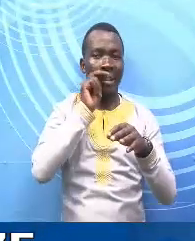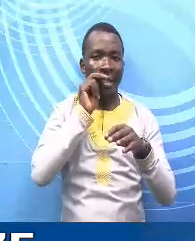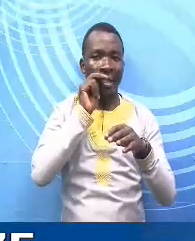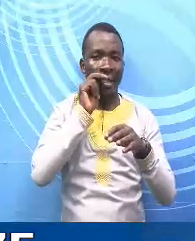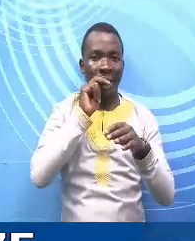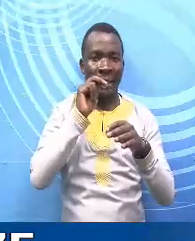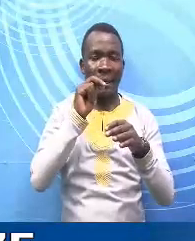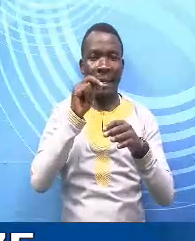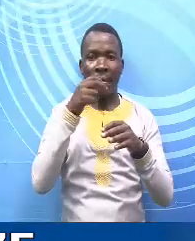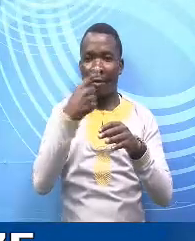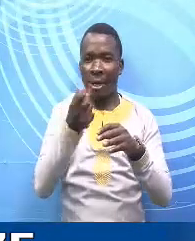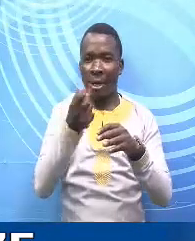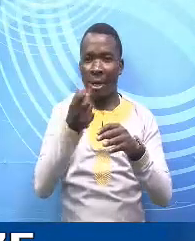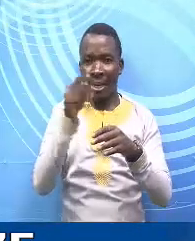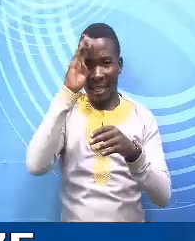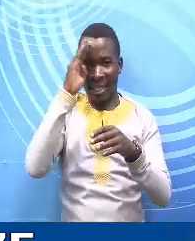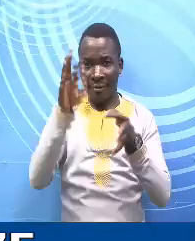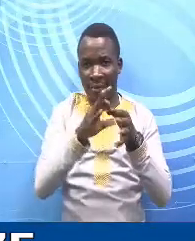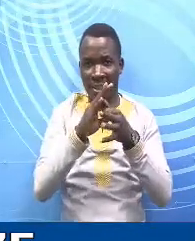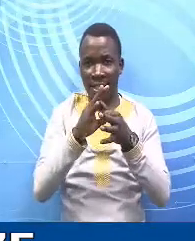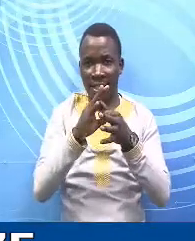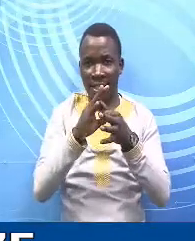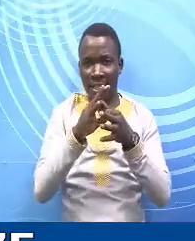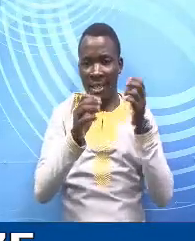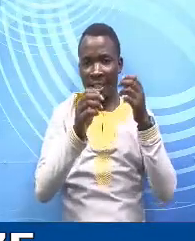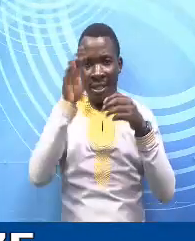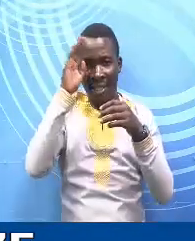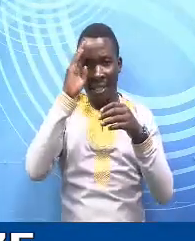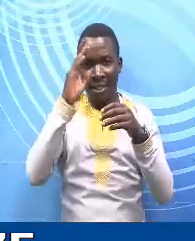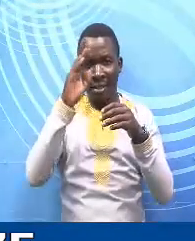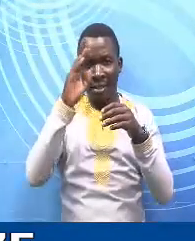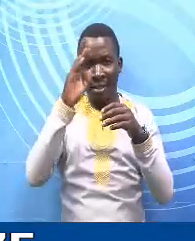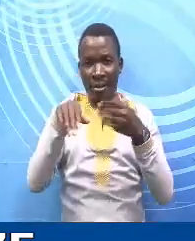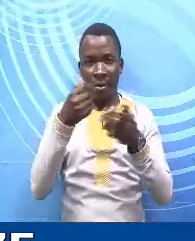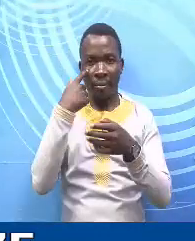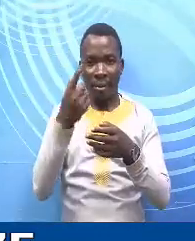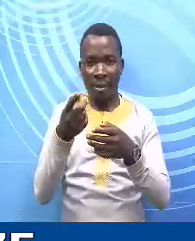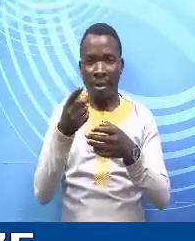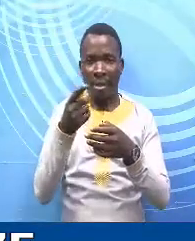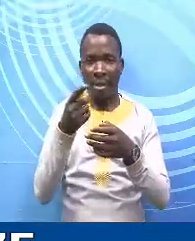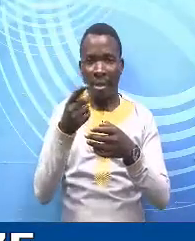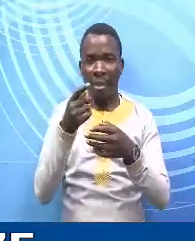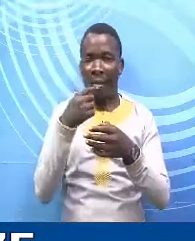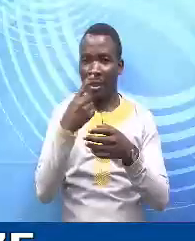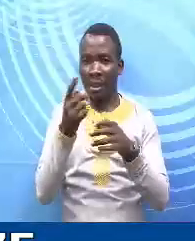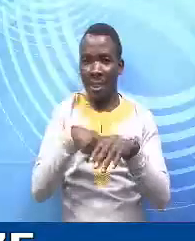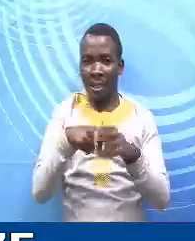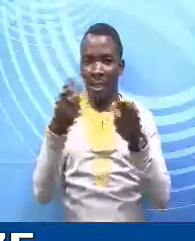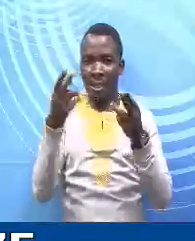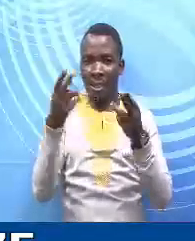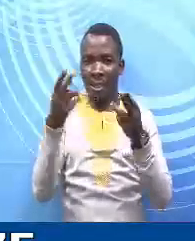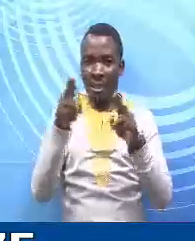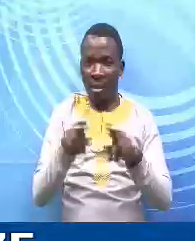bashingikirije igisirikare bakanakorana n'ingabo kugira ngo birinde uwabyiboneye witwa awanagize ati igihe